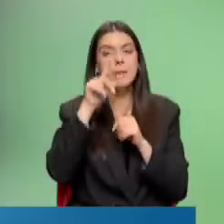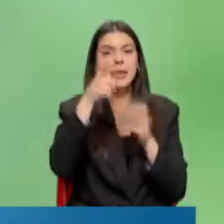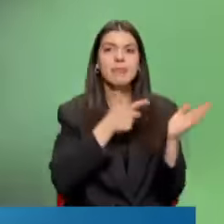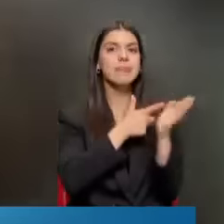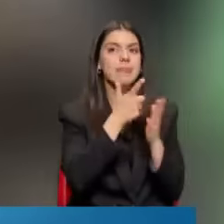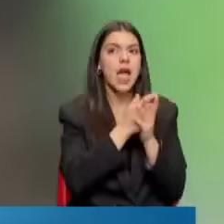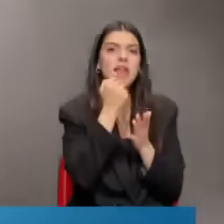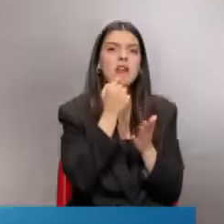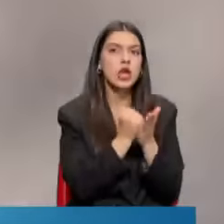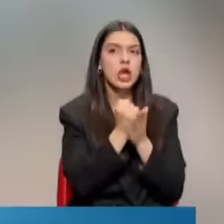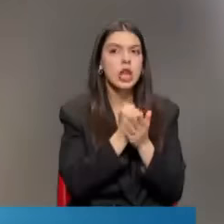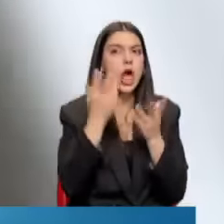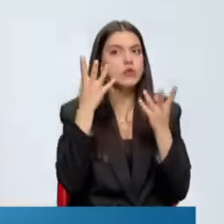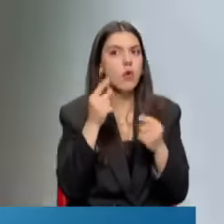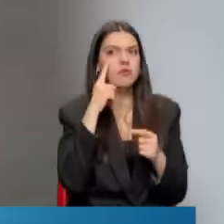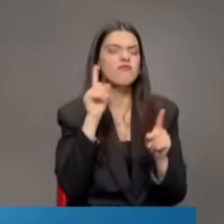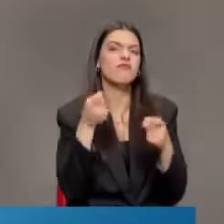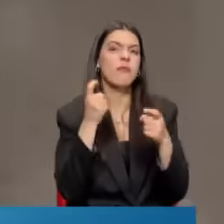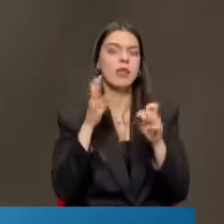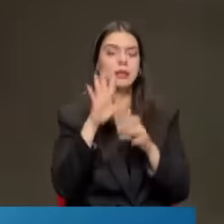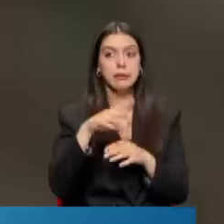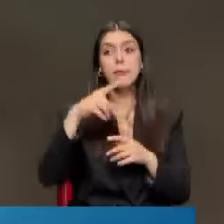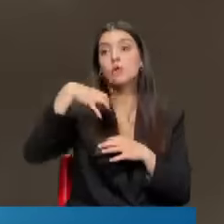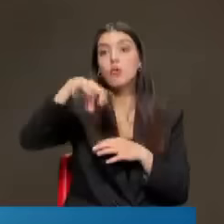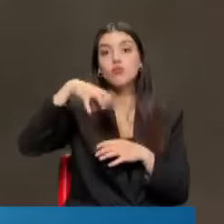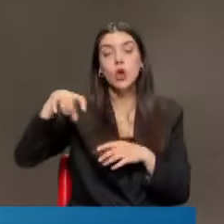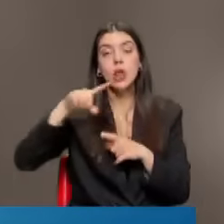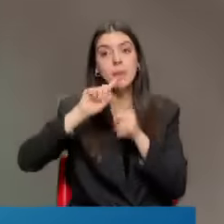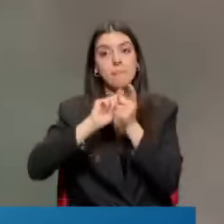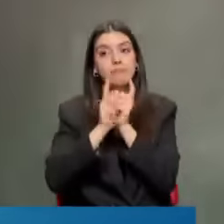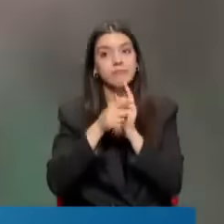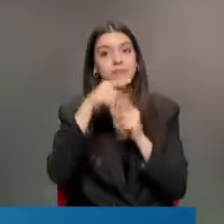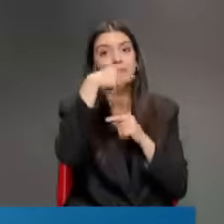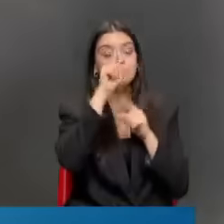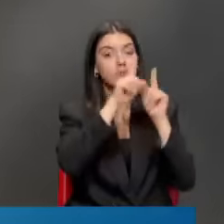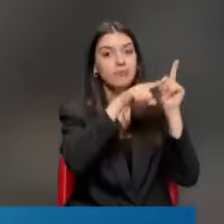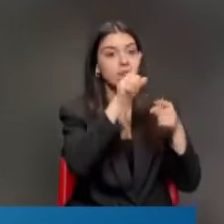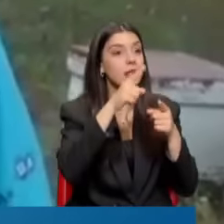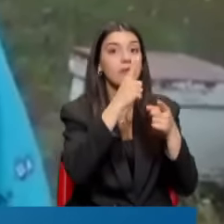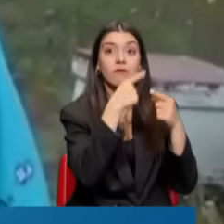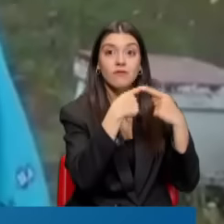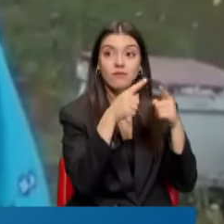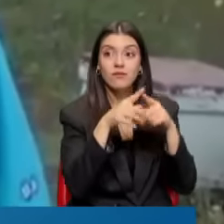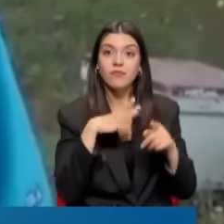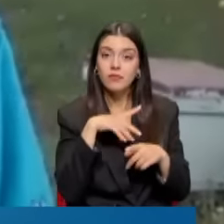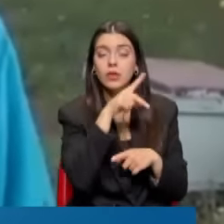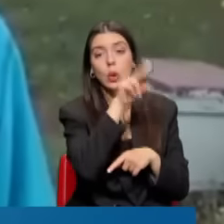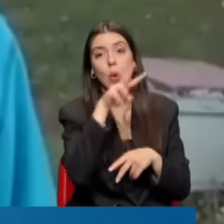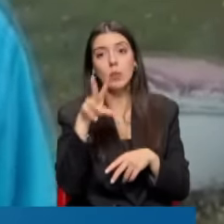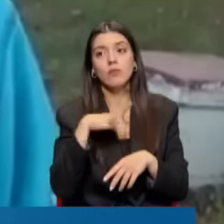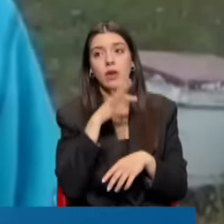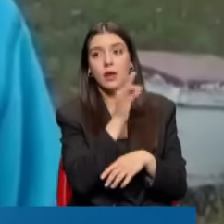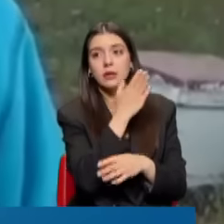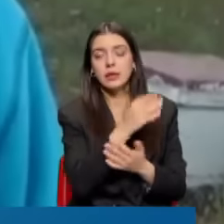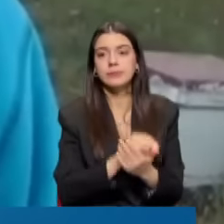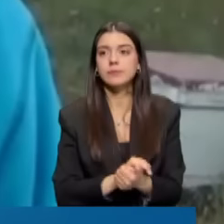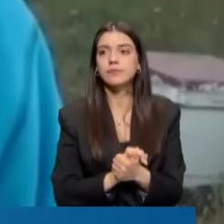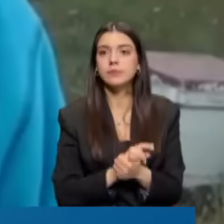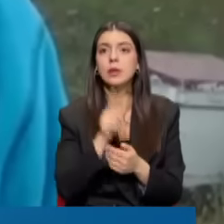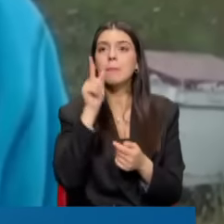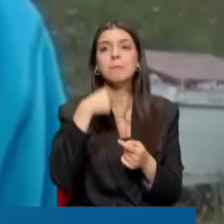ilaçlamanın neden olduğu anlaşıldı bölgedeki başka arıcıların kovanlarında da ölümler yaşandığı ortaya çıktı bize haber verilmeden Ekin